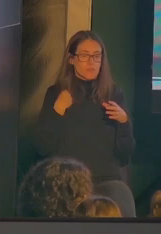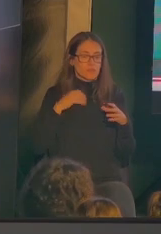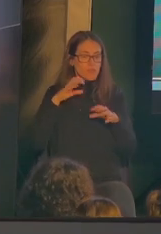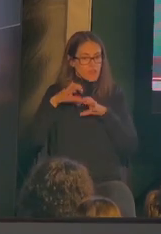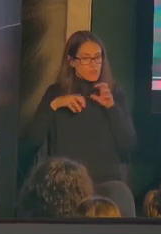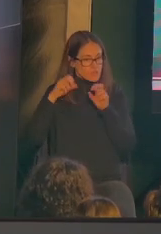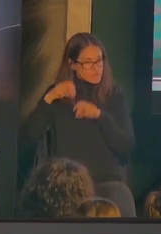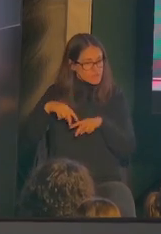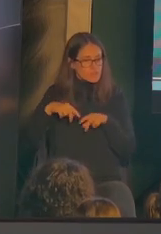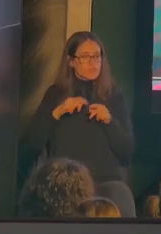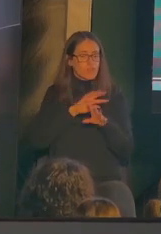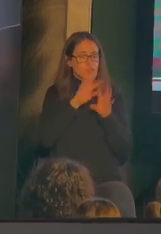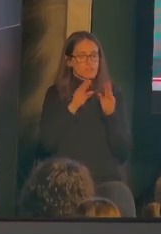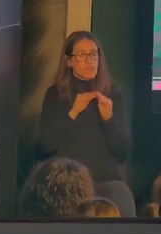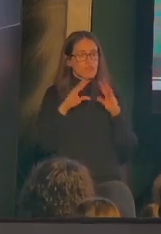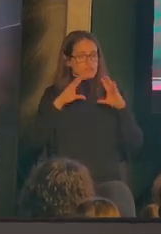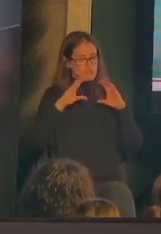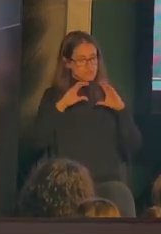esponjosa,